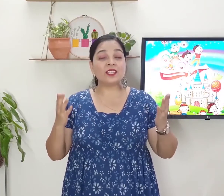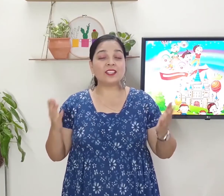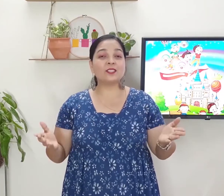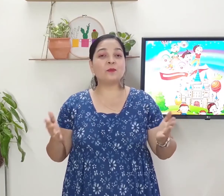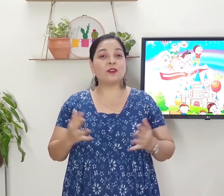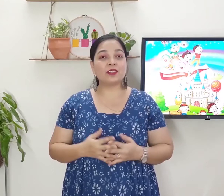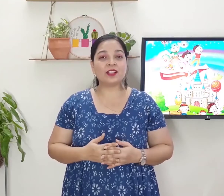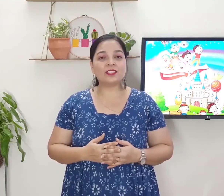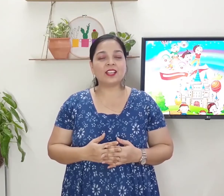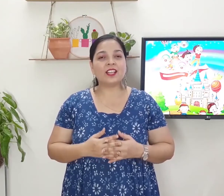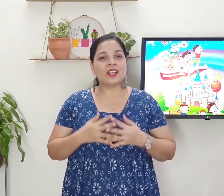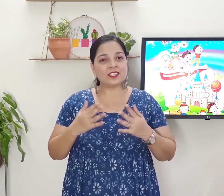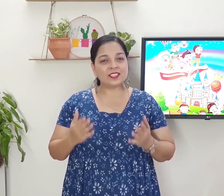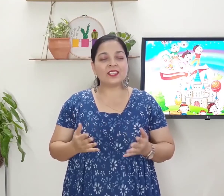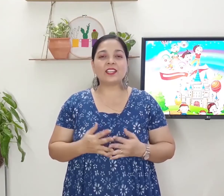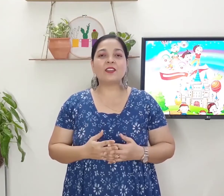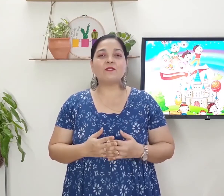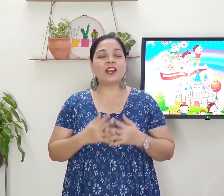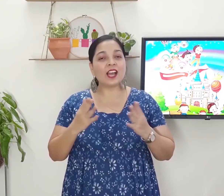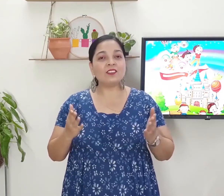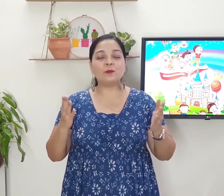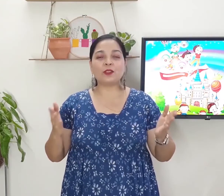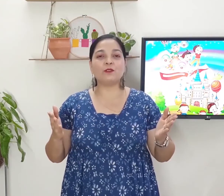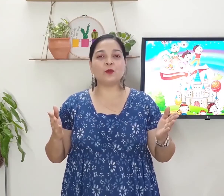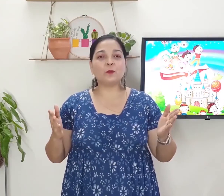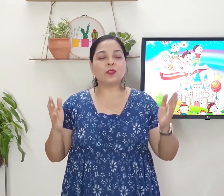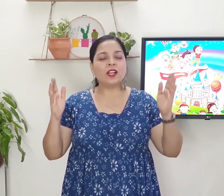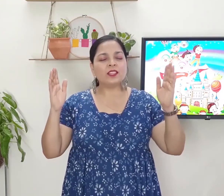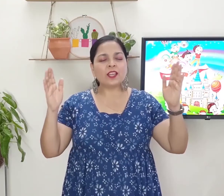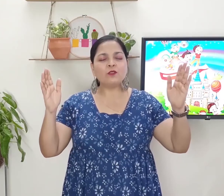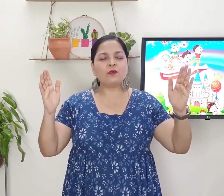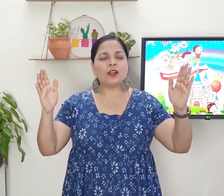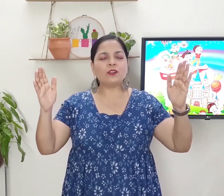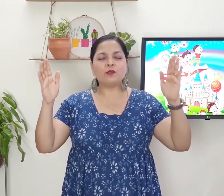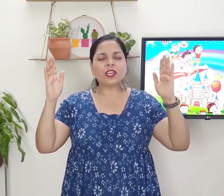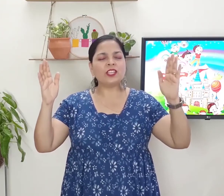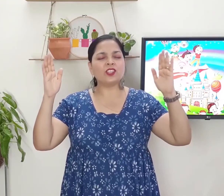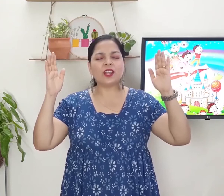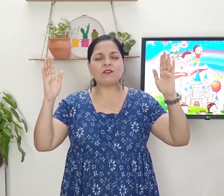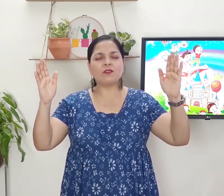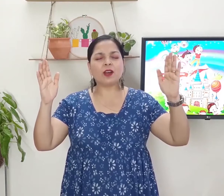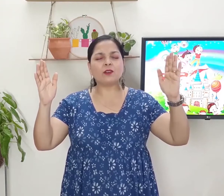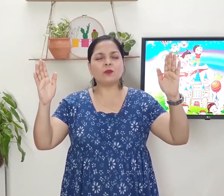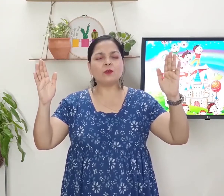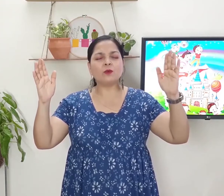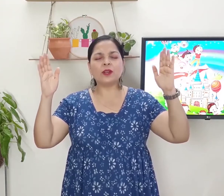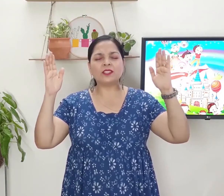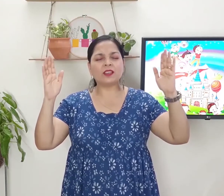chantingத்தைன் இதைத்த டருது yourselves